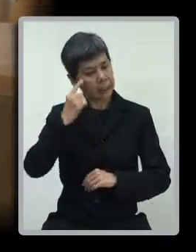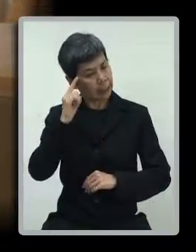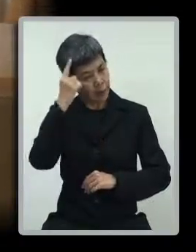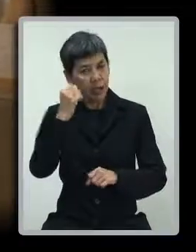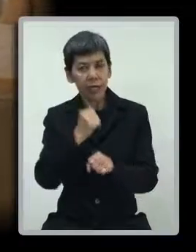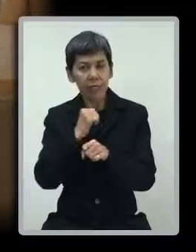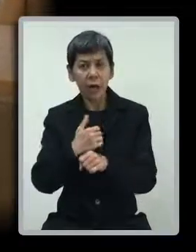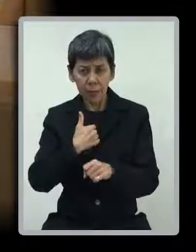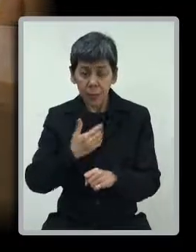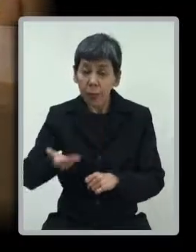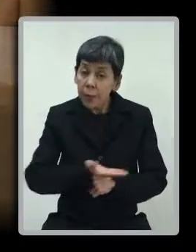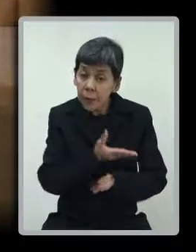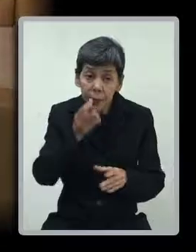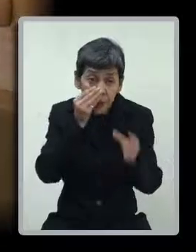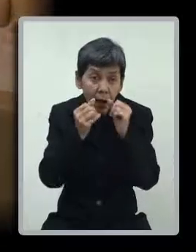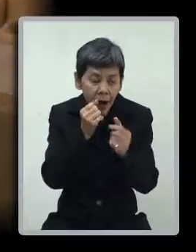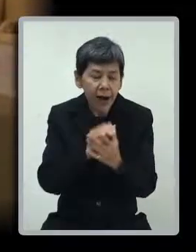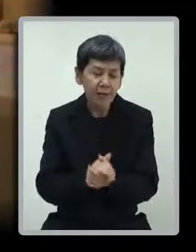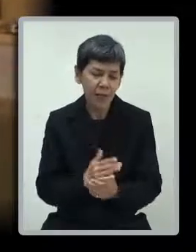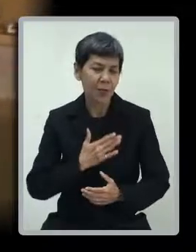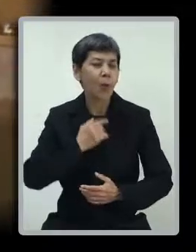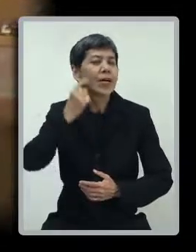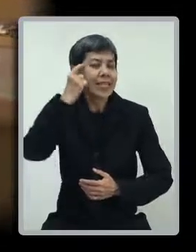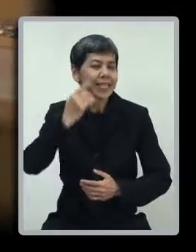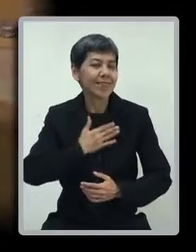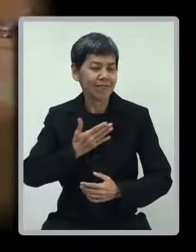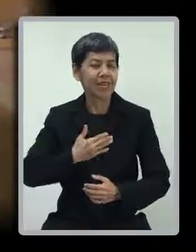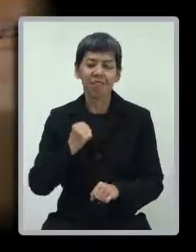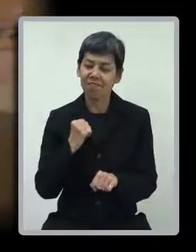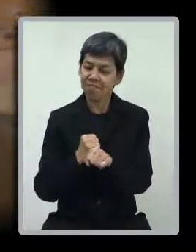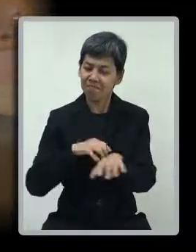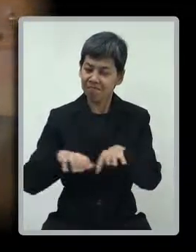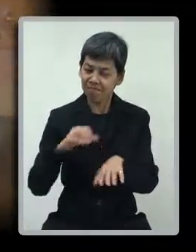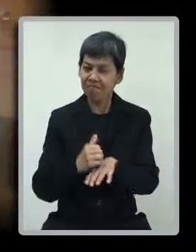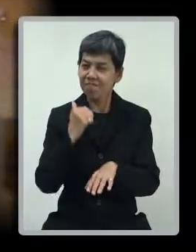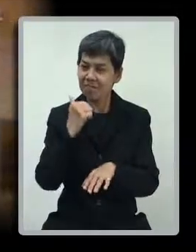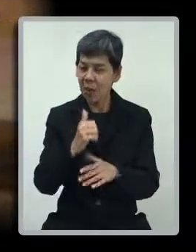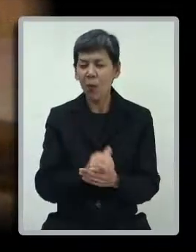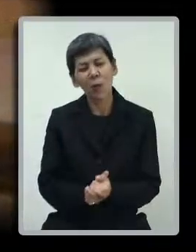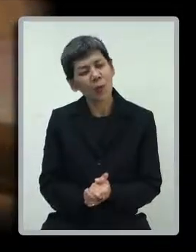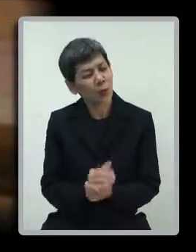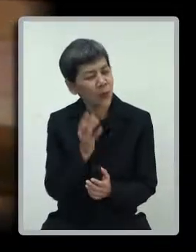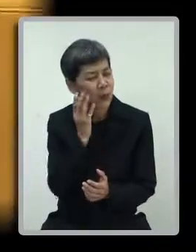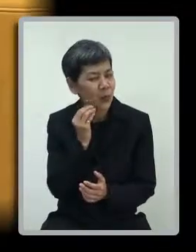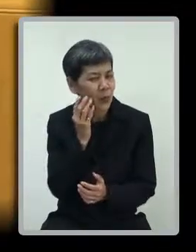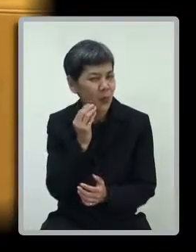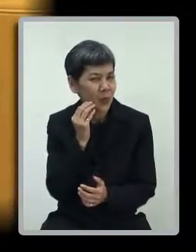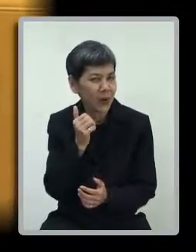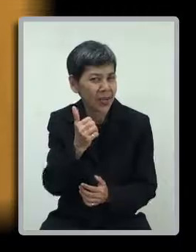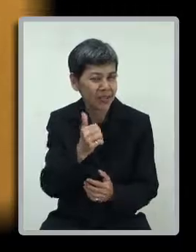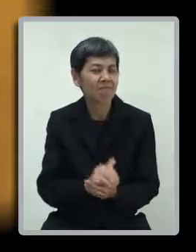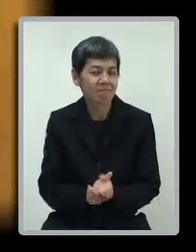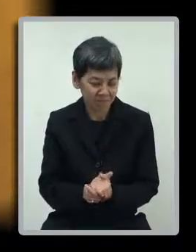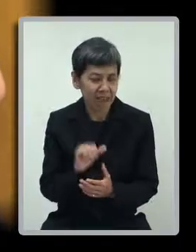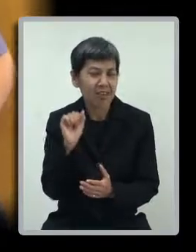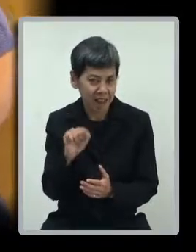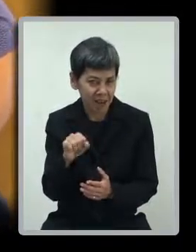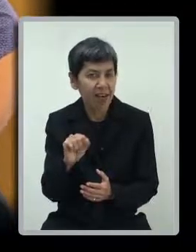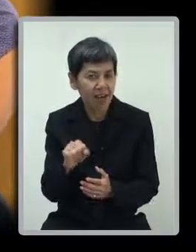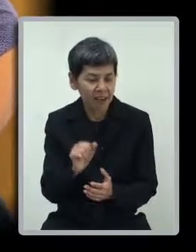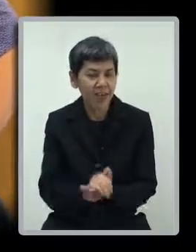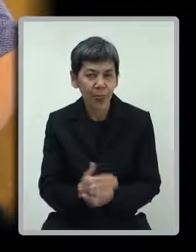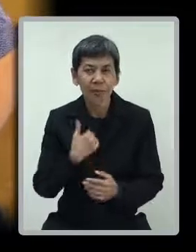ความคิดตรงนี้ไปสักคนหนึ่งเนี่ยนะครับผมเชื่อว่าเราประสบความสำเร็จได้ ม ี มุมน่ารักน่ารักหลายมุมนะคะ ใช่ครับใช่ครับ แล้ว